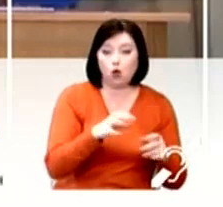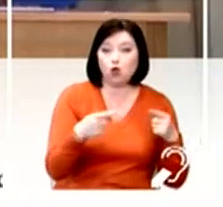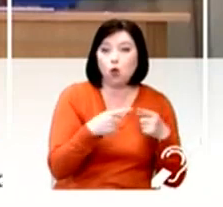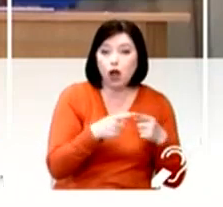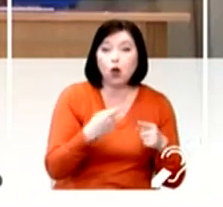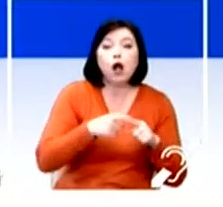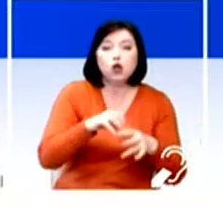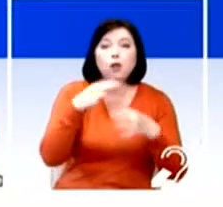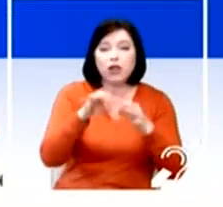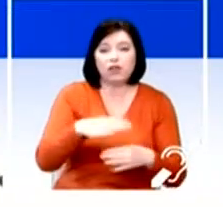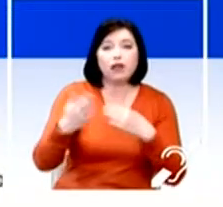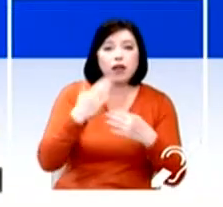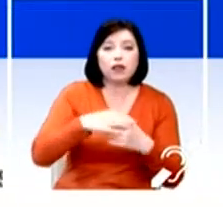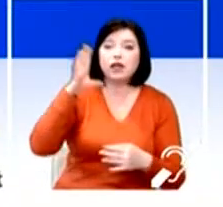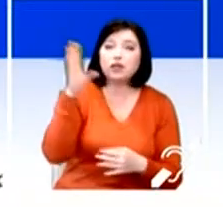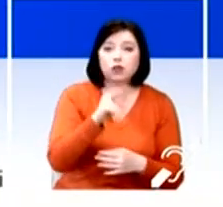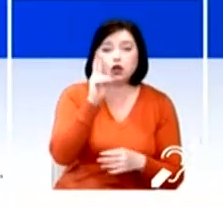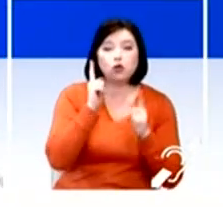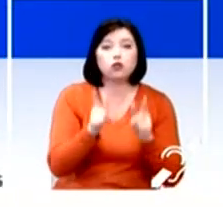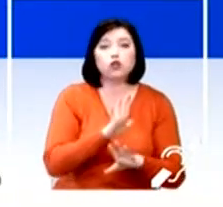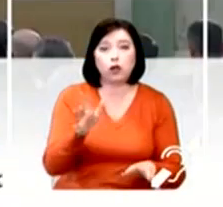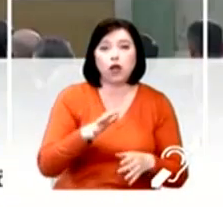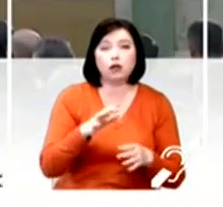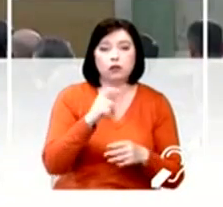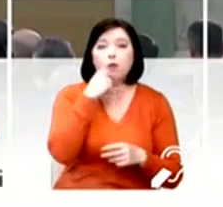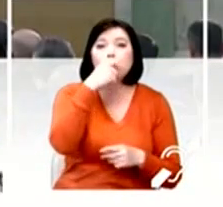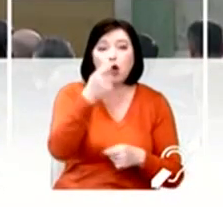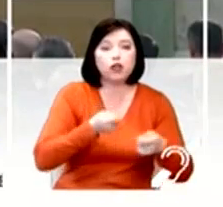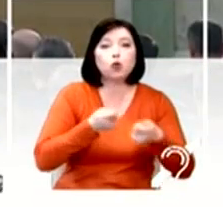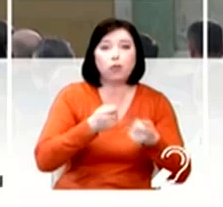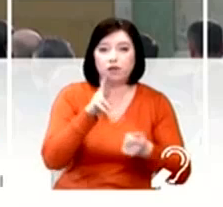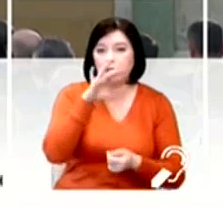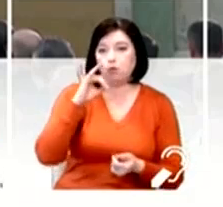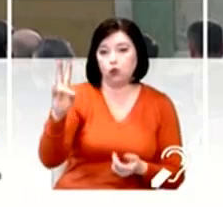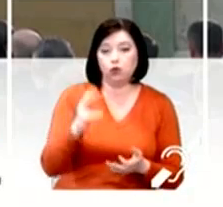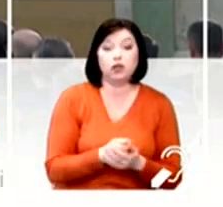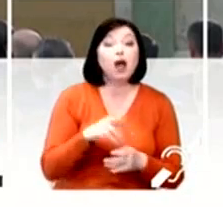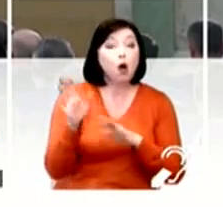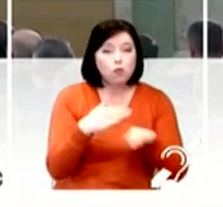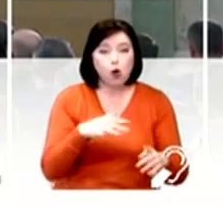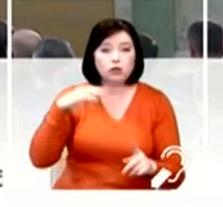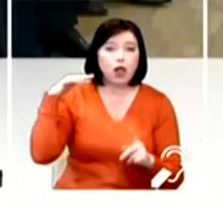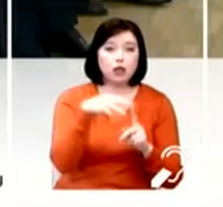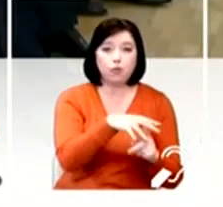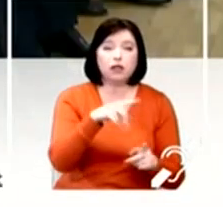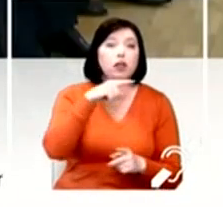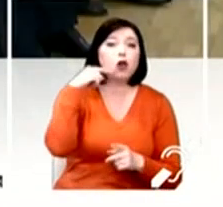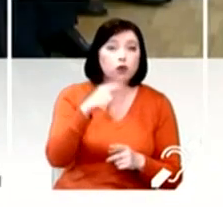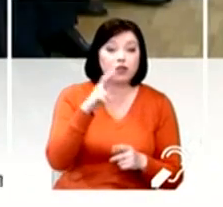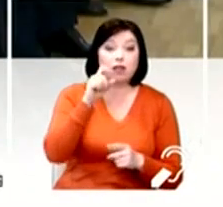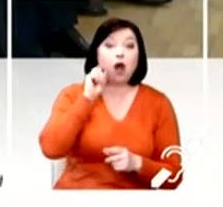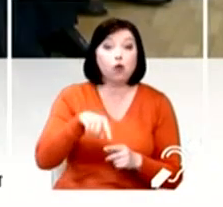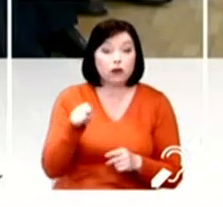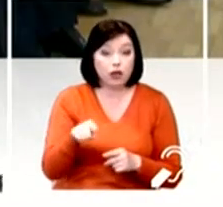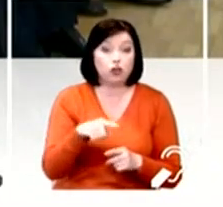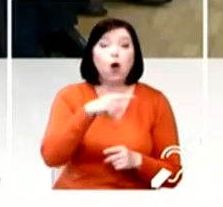permite inculparea tuturor celor care nu sunt de acord cu politica regimului Putin. În urma invaziei barbare a Moscovei în Ucraina,